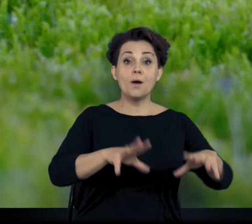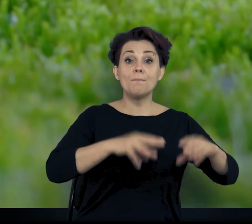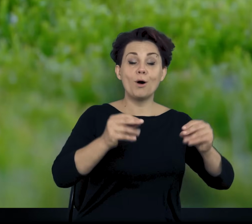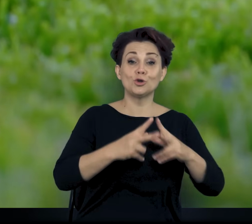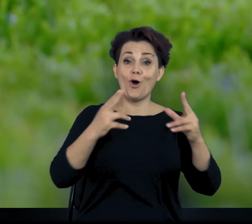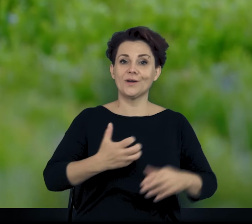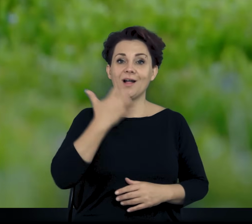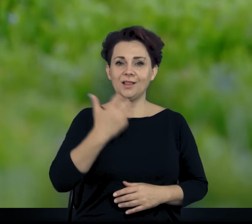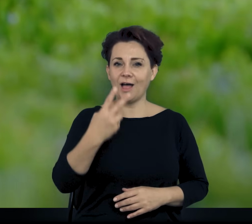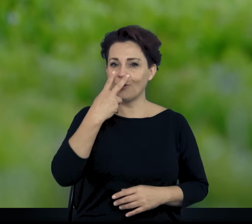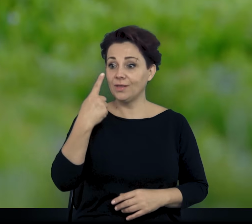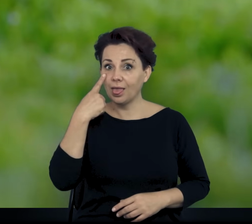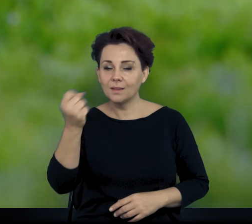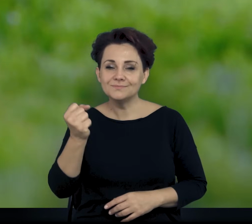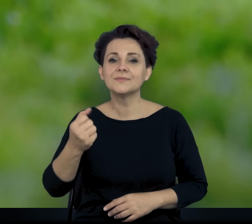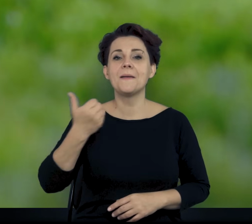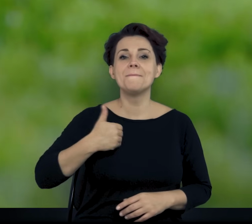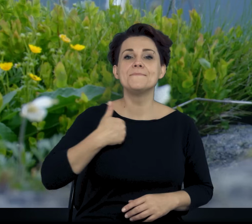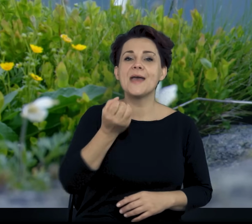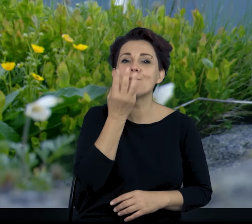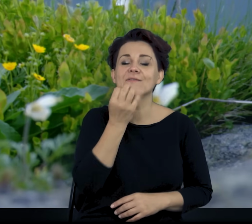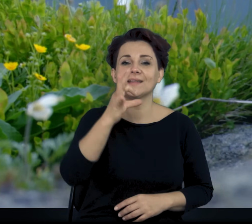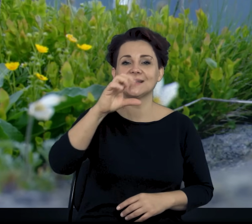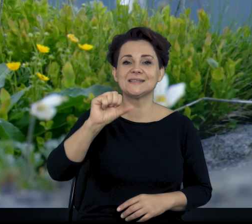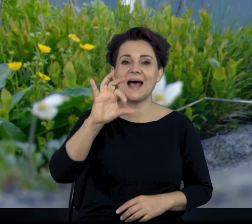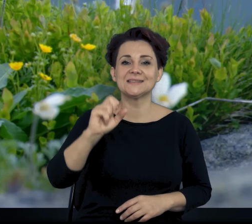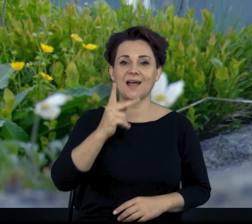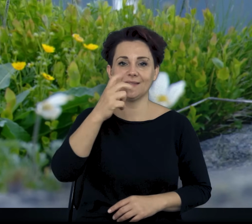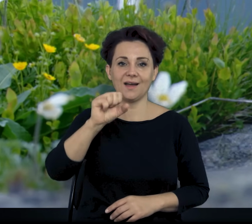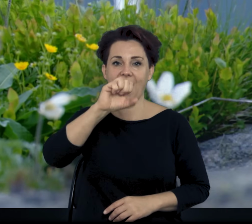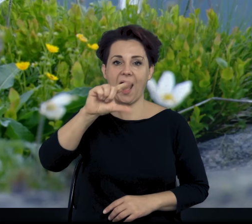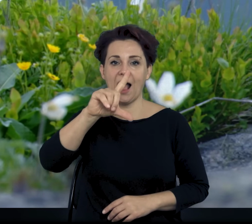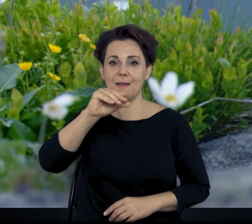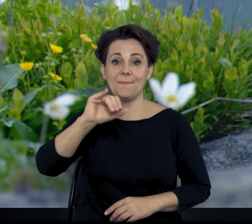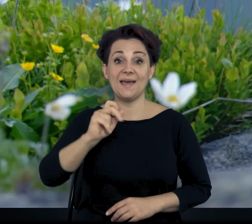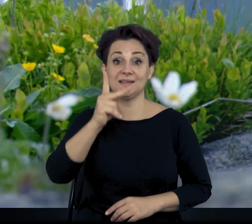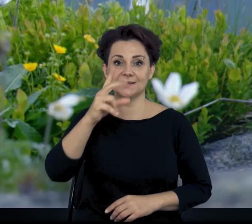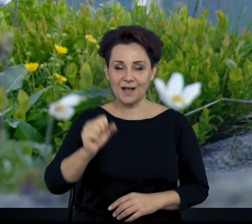Na początku lata wzrok przyciągają tu białe kwiaty sasanki alpejskiej